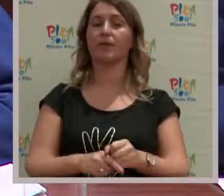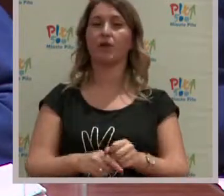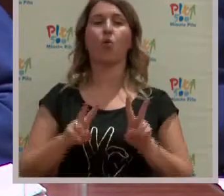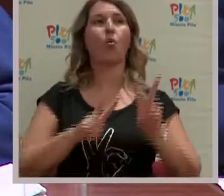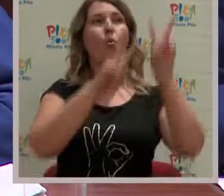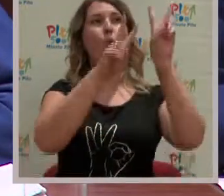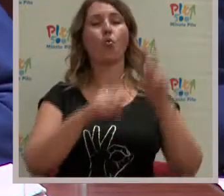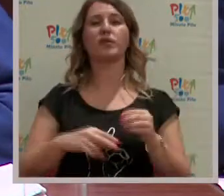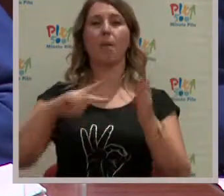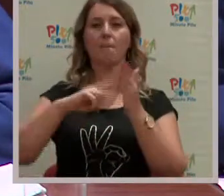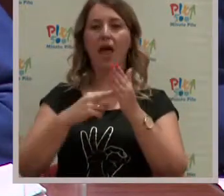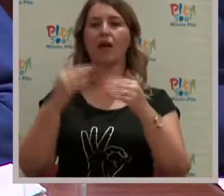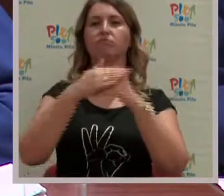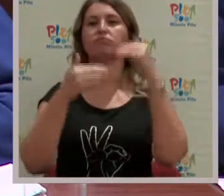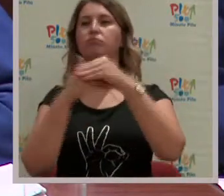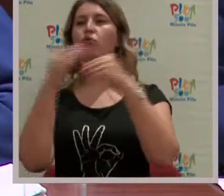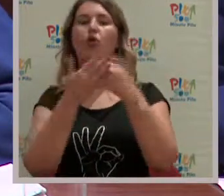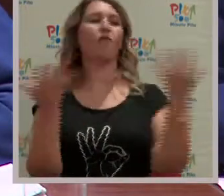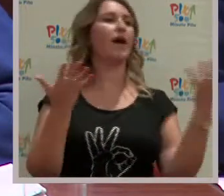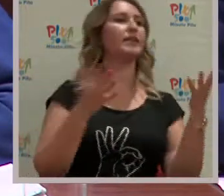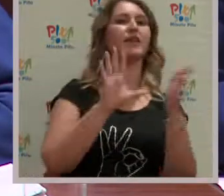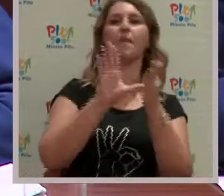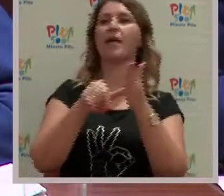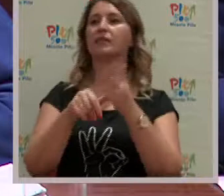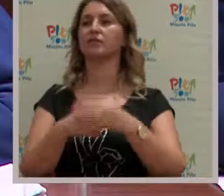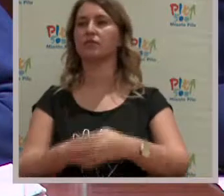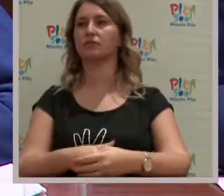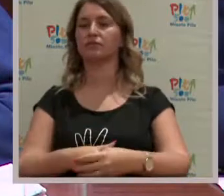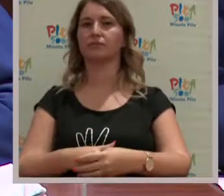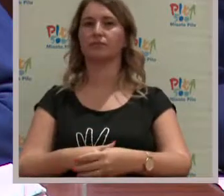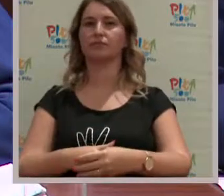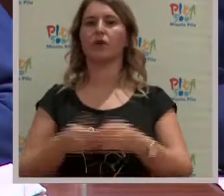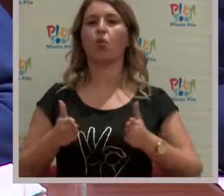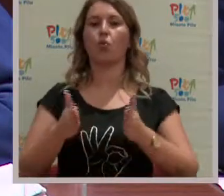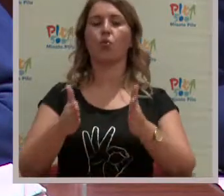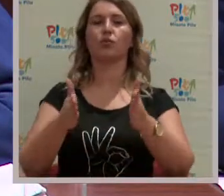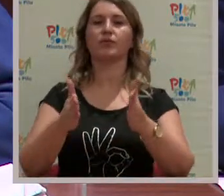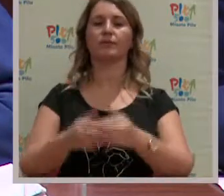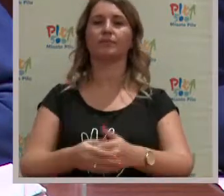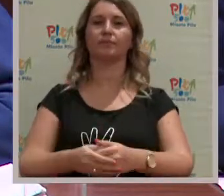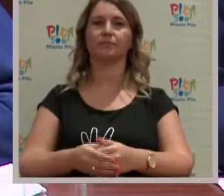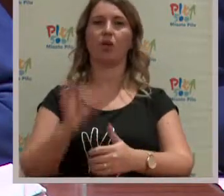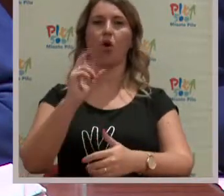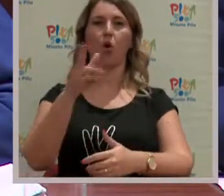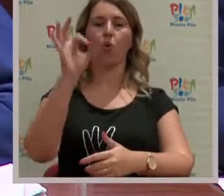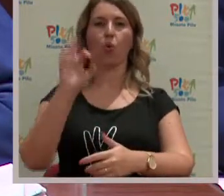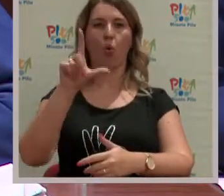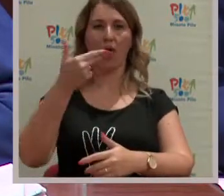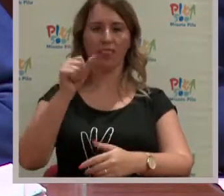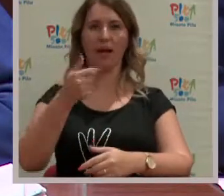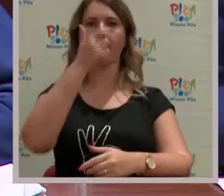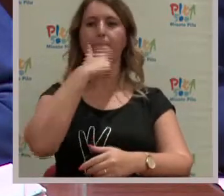sporządzenia miejscowego planu zagospodarowania przestrzennego miasta Piły w rejonie skrzyżowania ulic Okulnej,